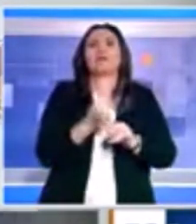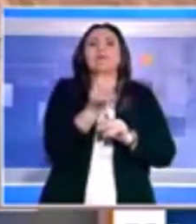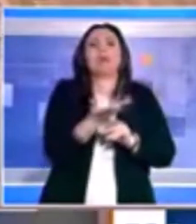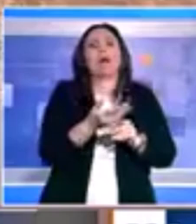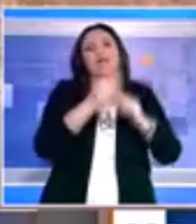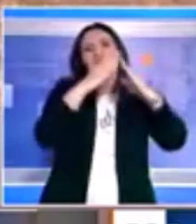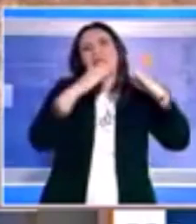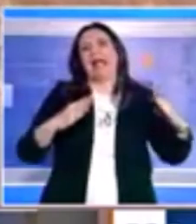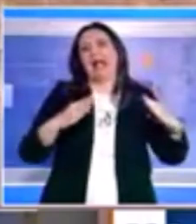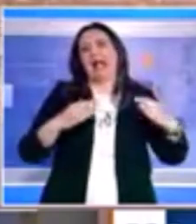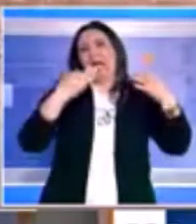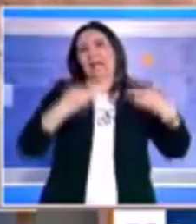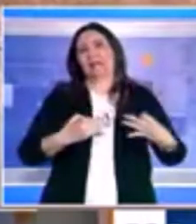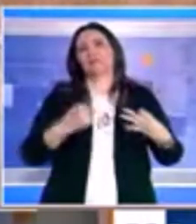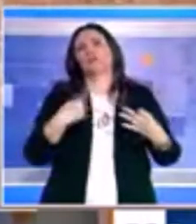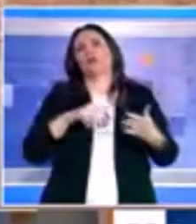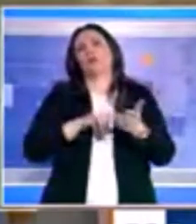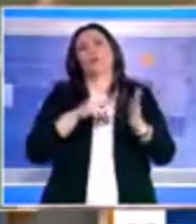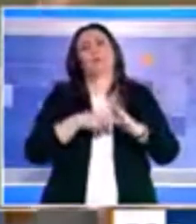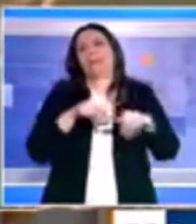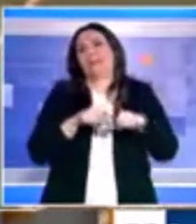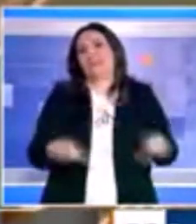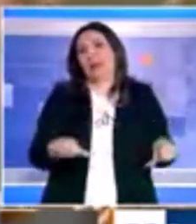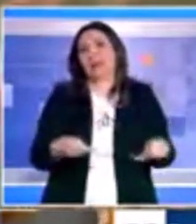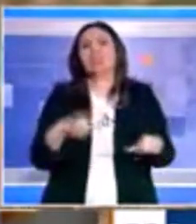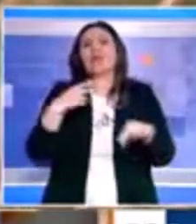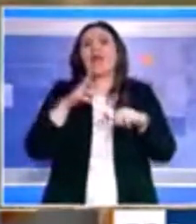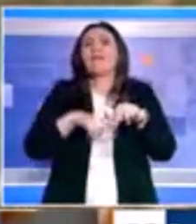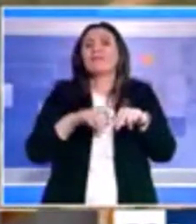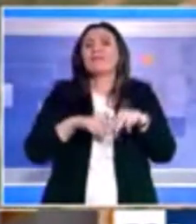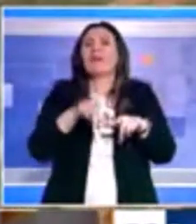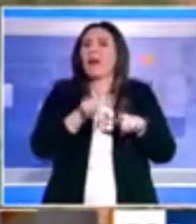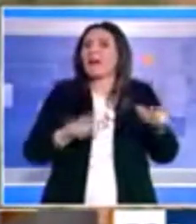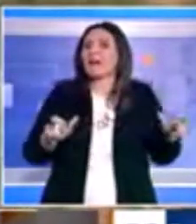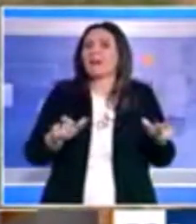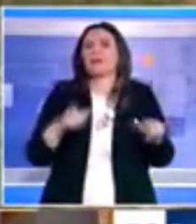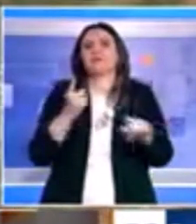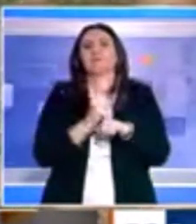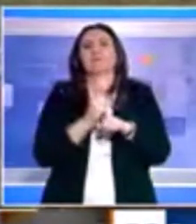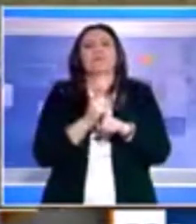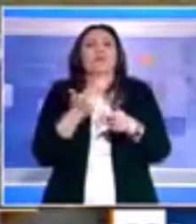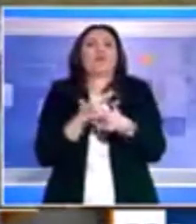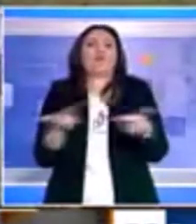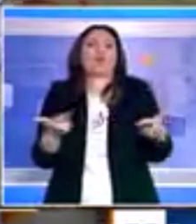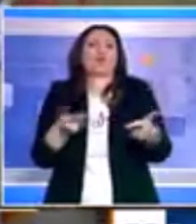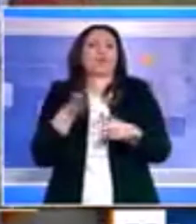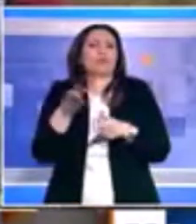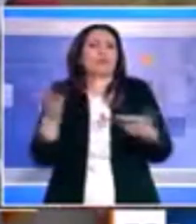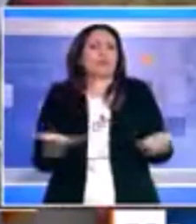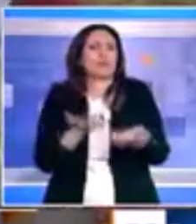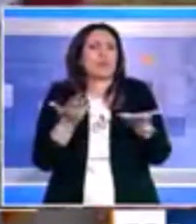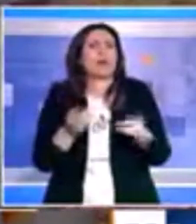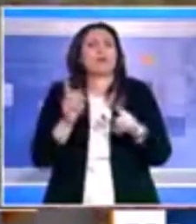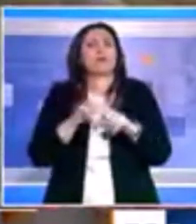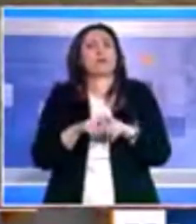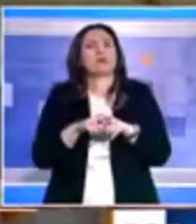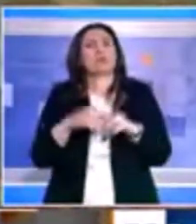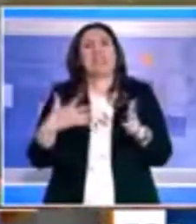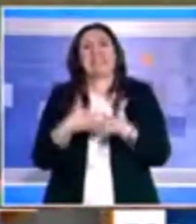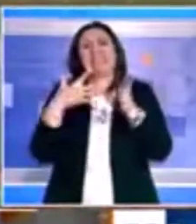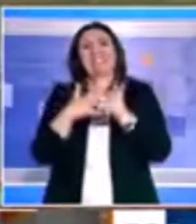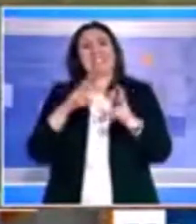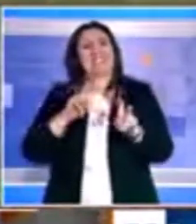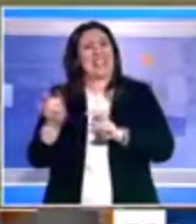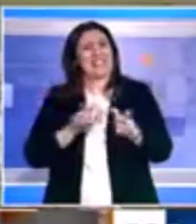dei problemi basilari per evitare che queste persone ovviamente trovino situazioni di fortuna creando tensioni a se stesse ma anche territori